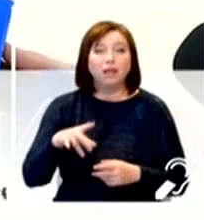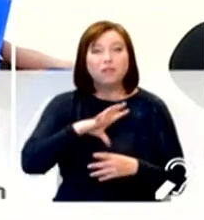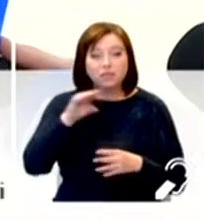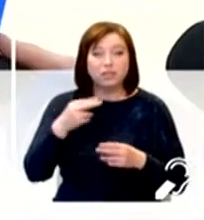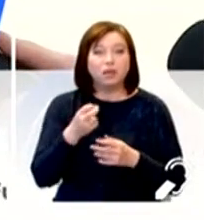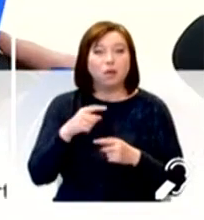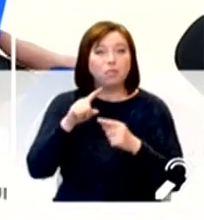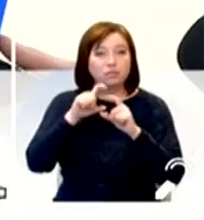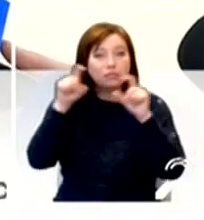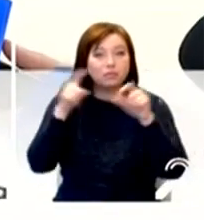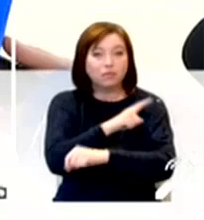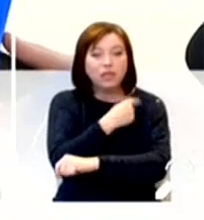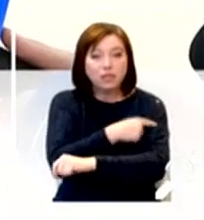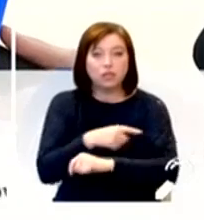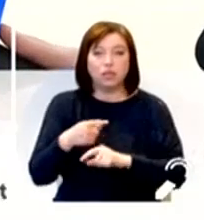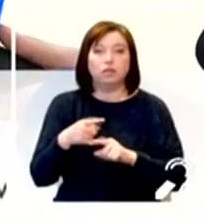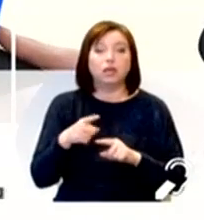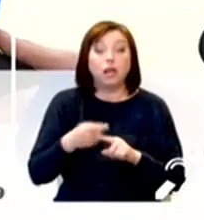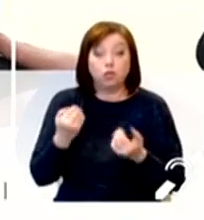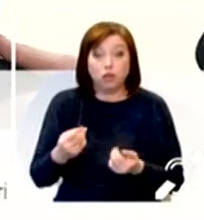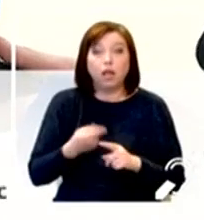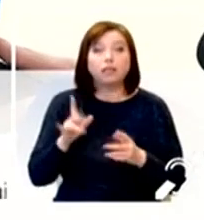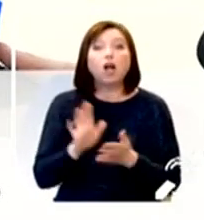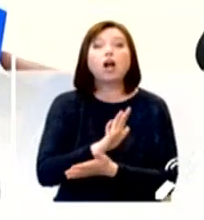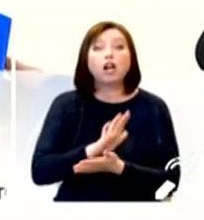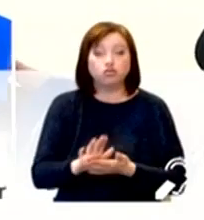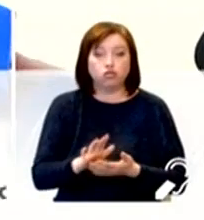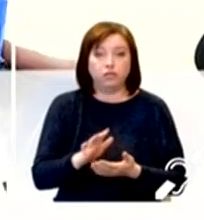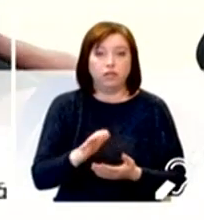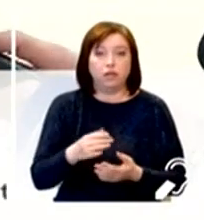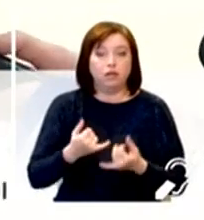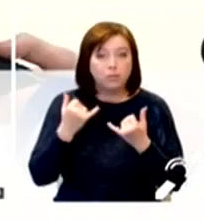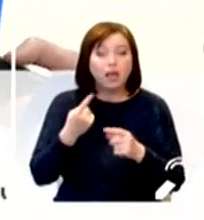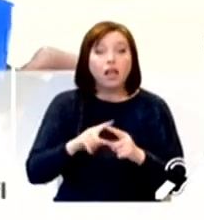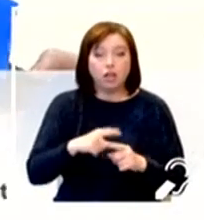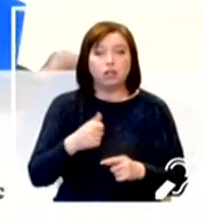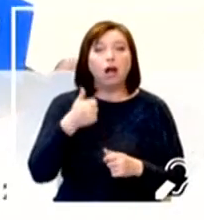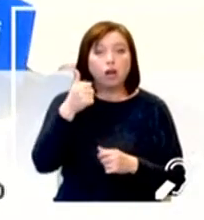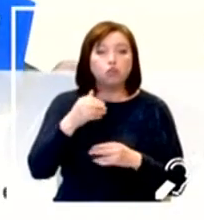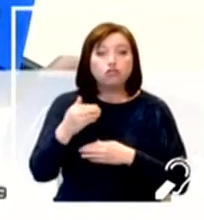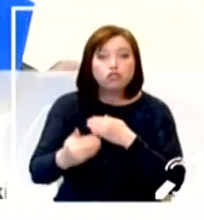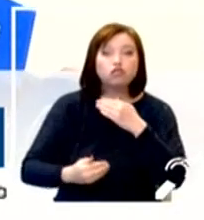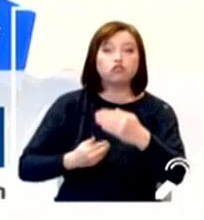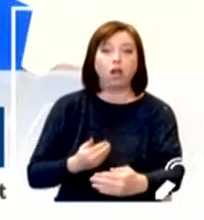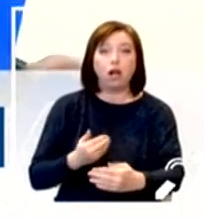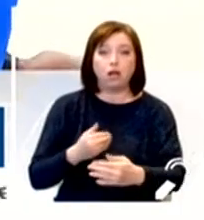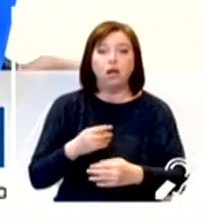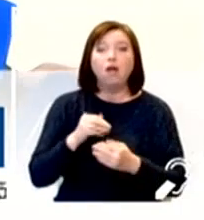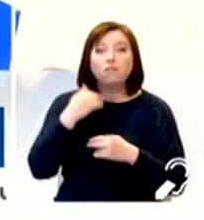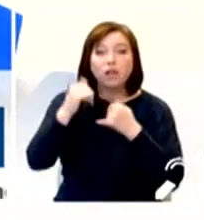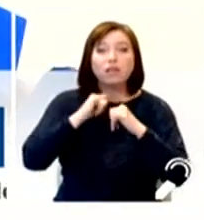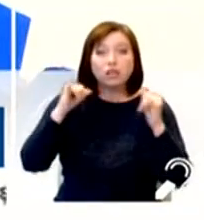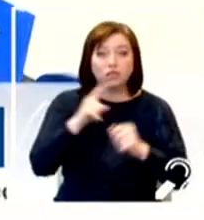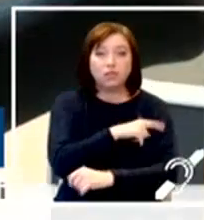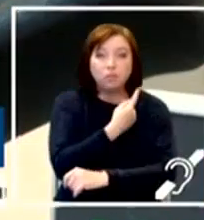medicale modernizate înseamnă calitatea actului medical, înseamnă un pas înainte în medicină, vieți salvate, tratamente la